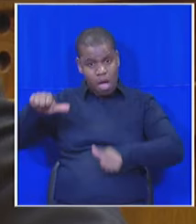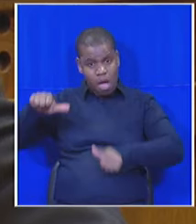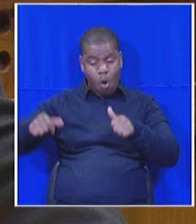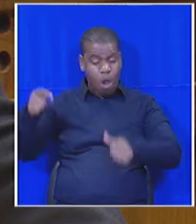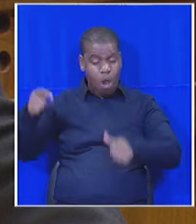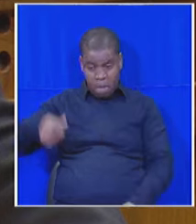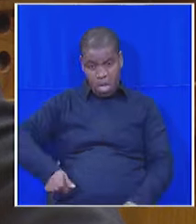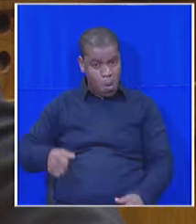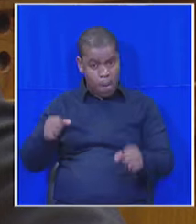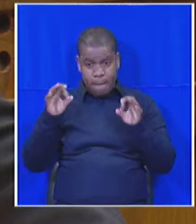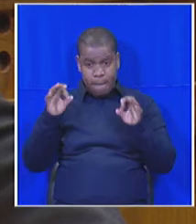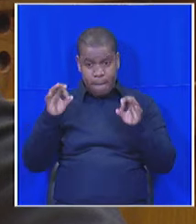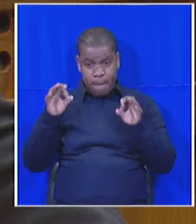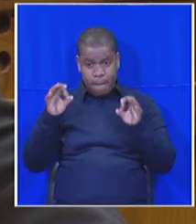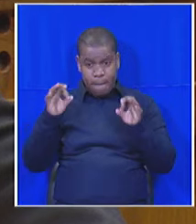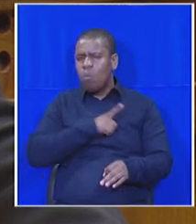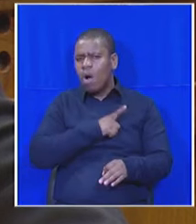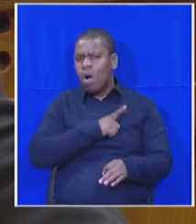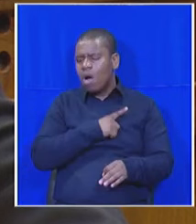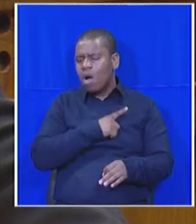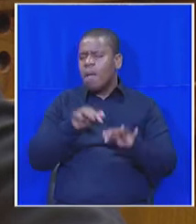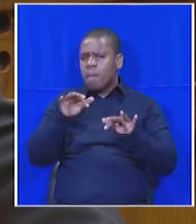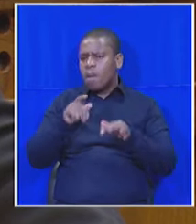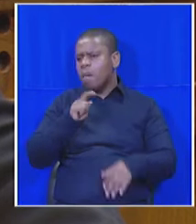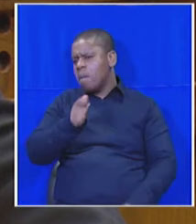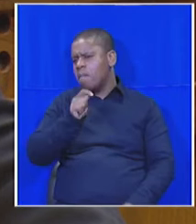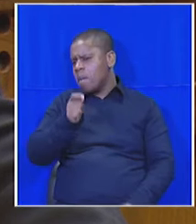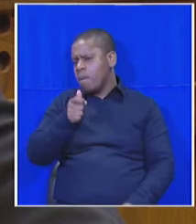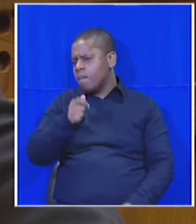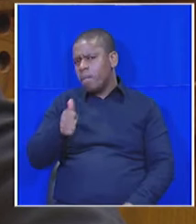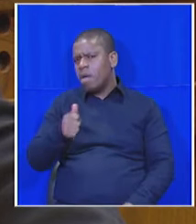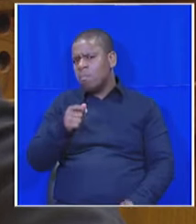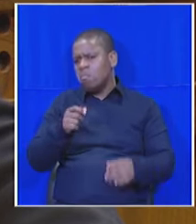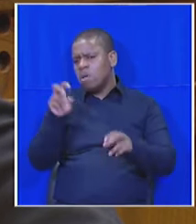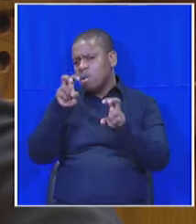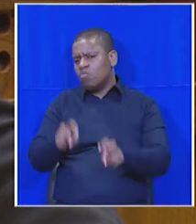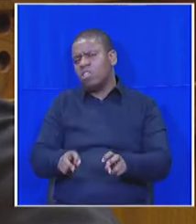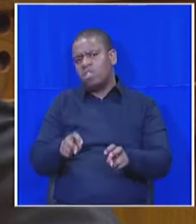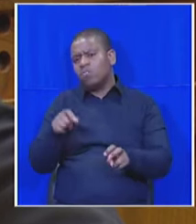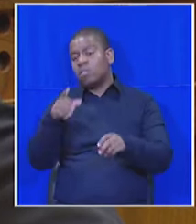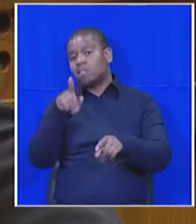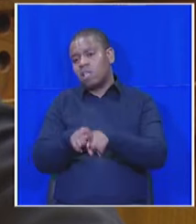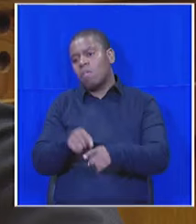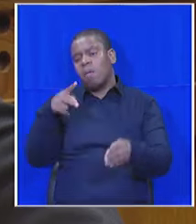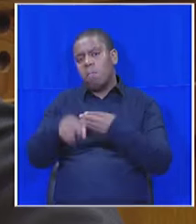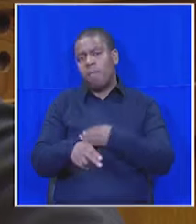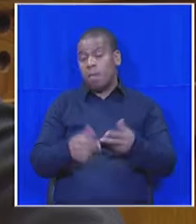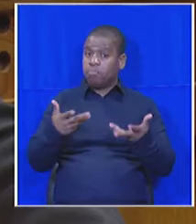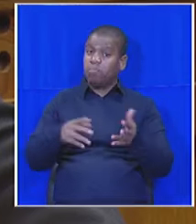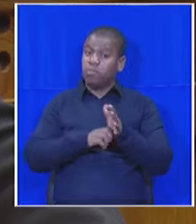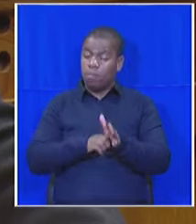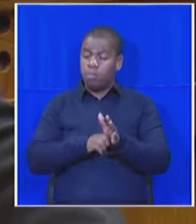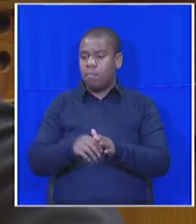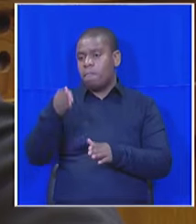se krag afgesny word weens wanadministrasie. In die Noordwes-provinsie is al die munisipaliteite